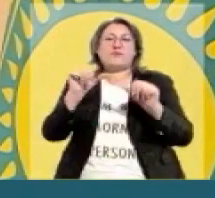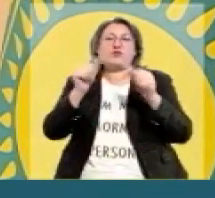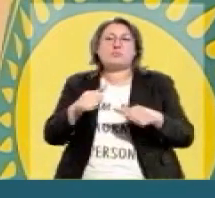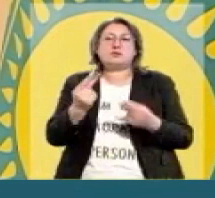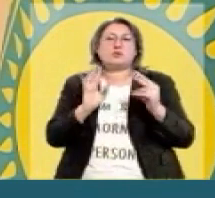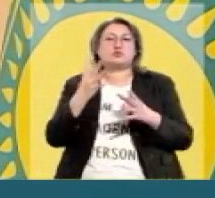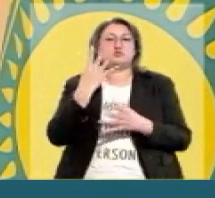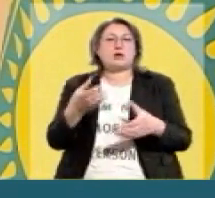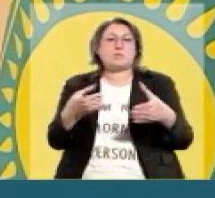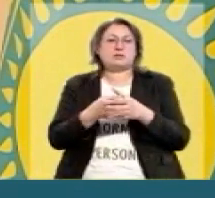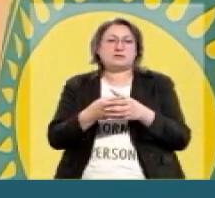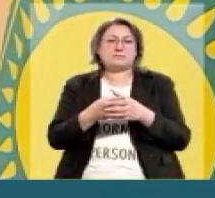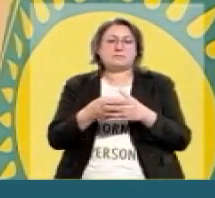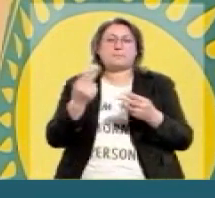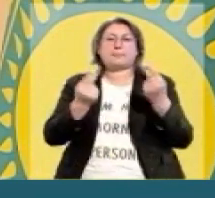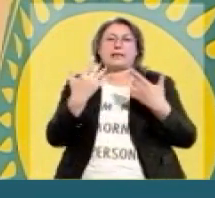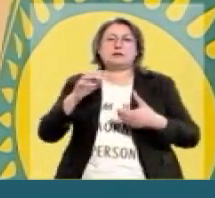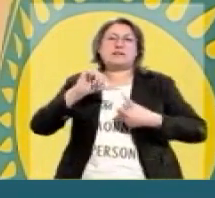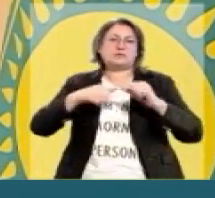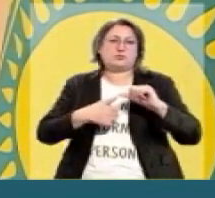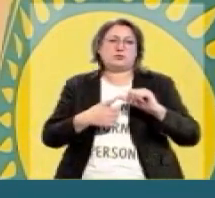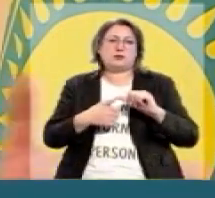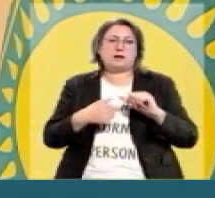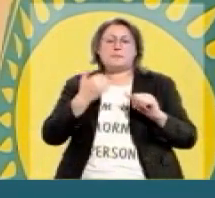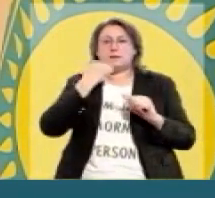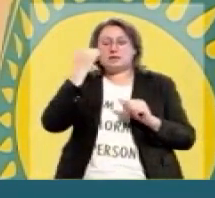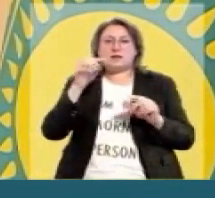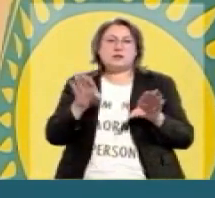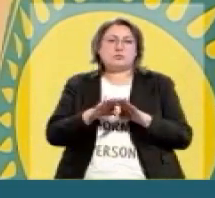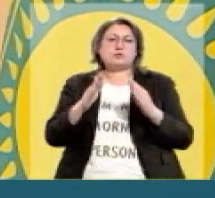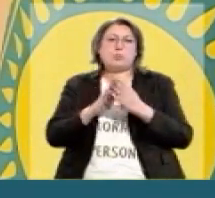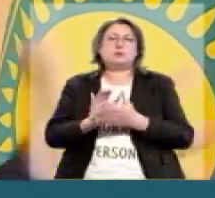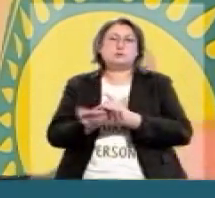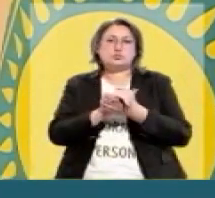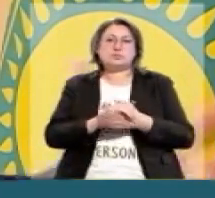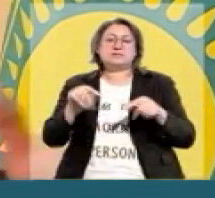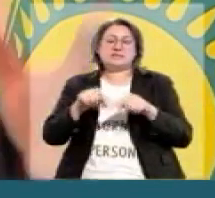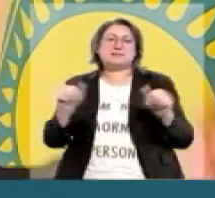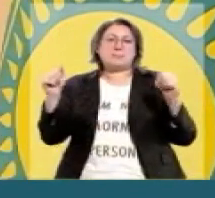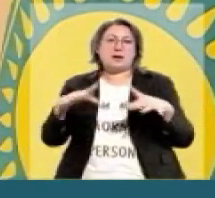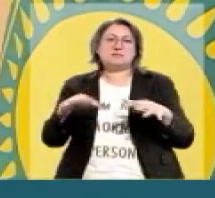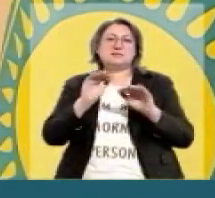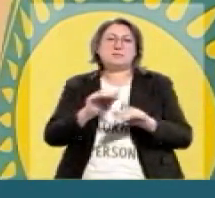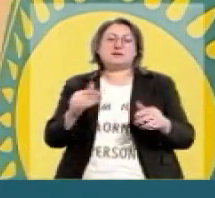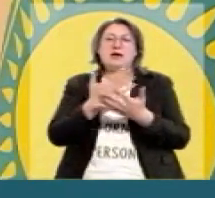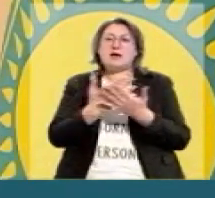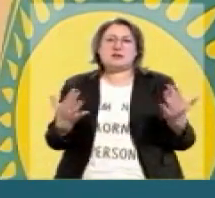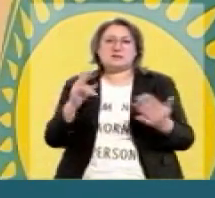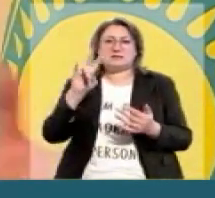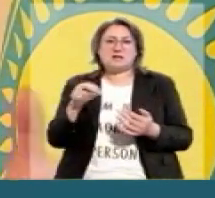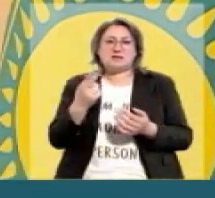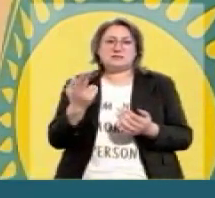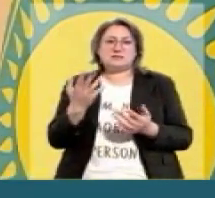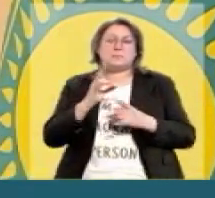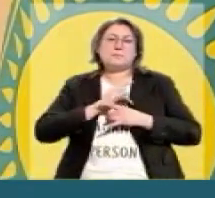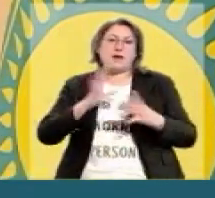4 команды, но эта игра традиционная, действительно, благодаря вот нашему Дому дружбы, здесь собрались ребята разных национальностей, чтобы